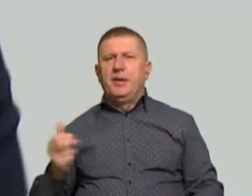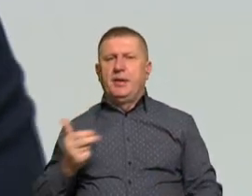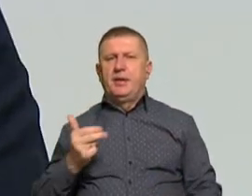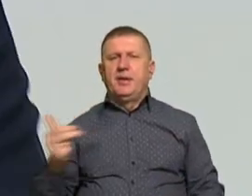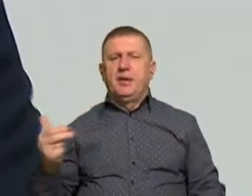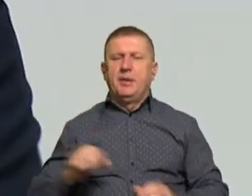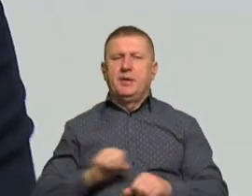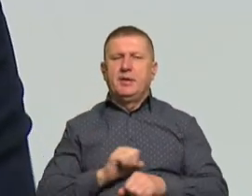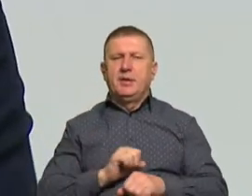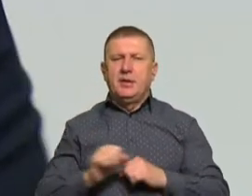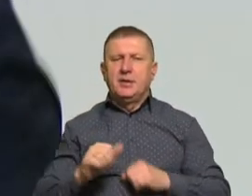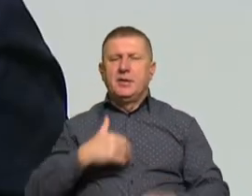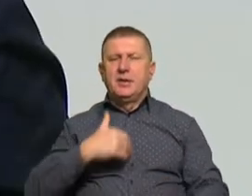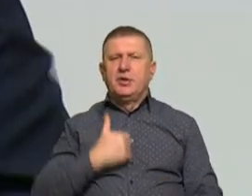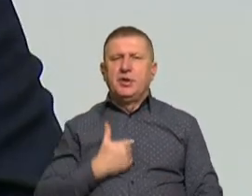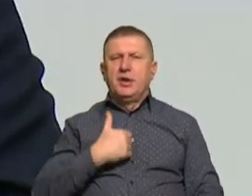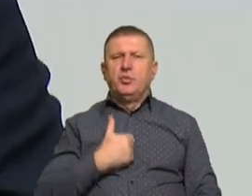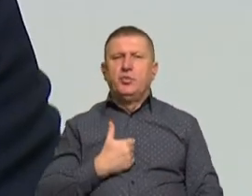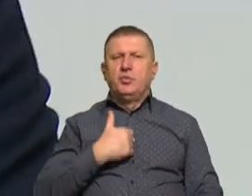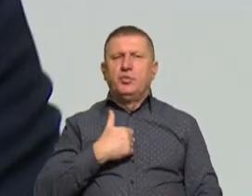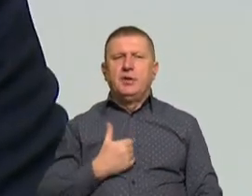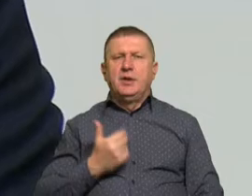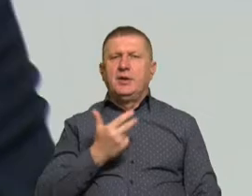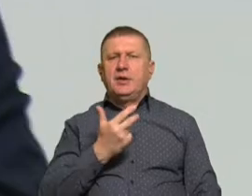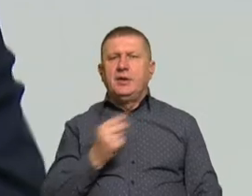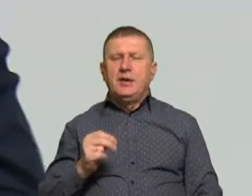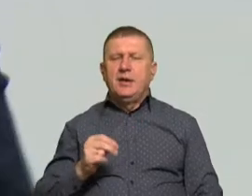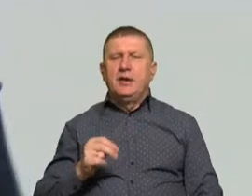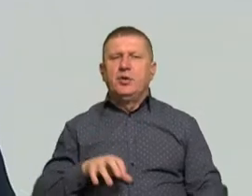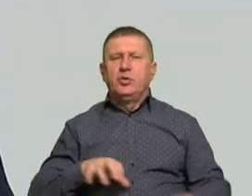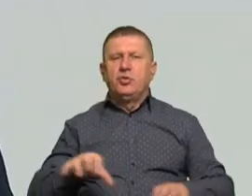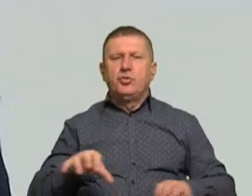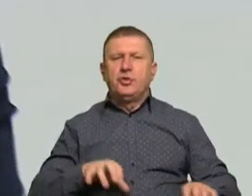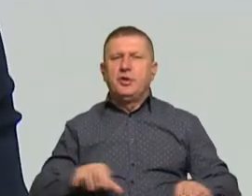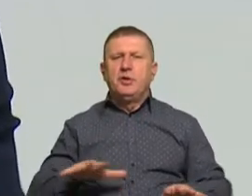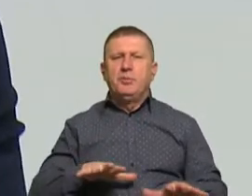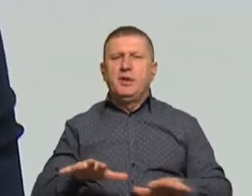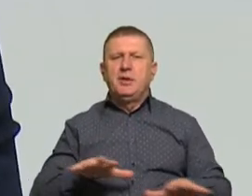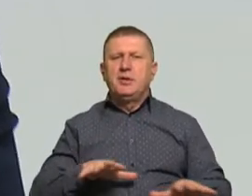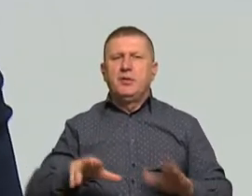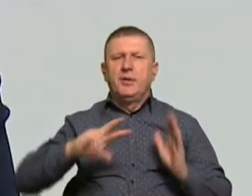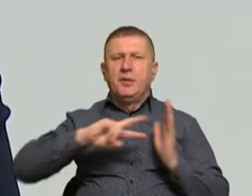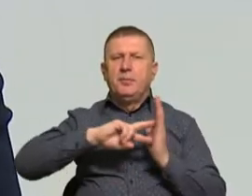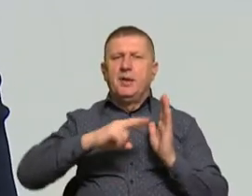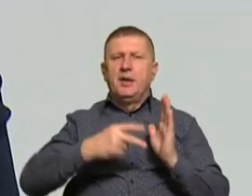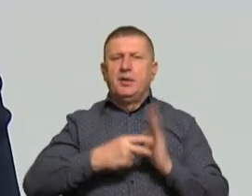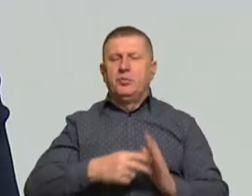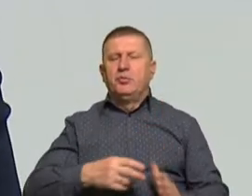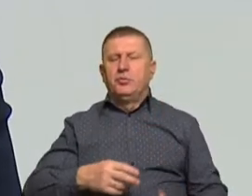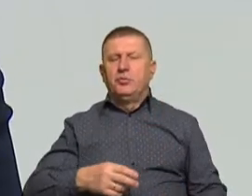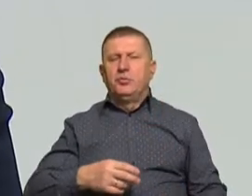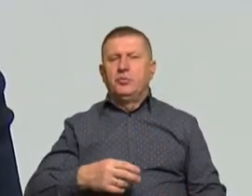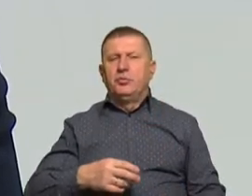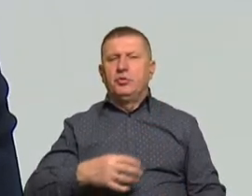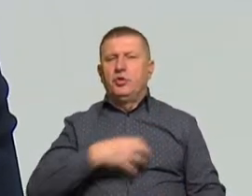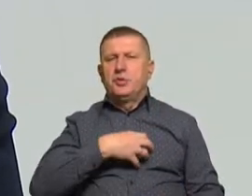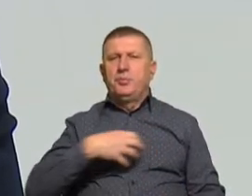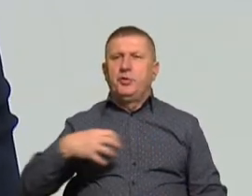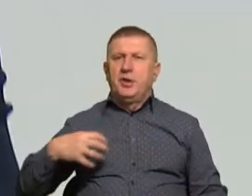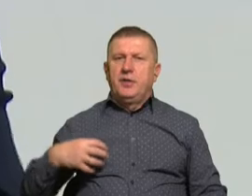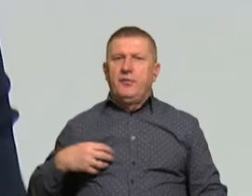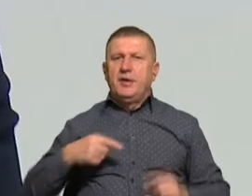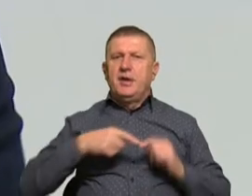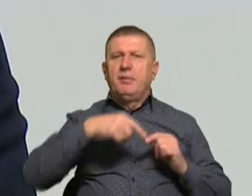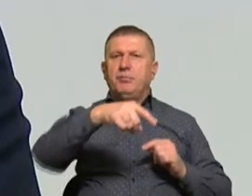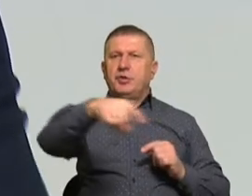zaistniał. Żałuję troszkę, że nie ruszyliśmy miejscowego planu zagospodarowania przestrzennego, także resztę czasu poświęcę na